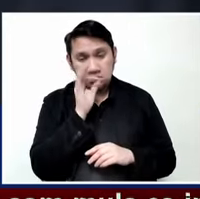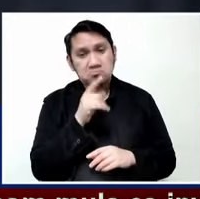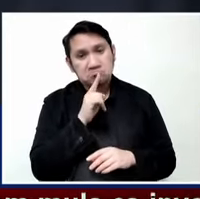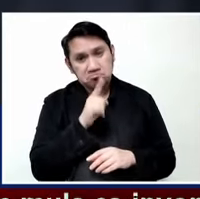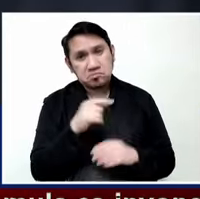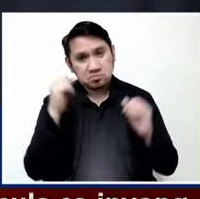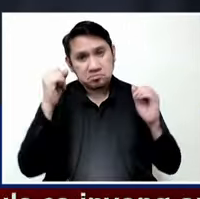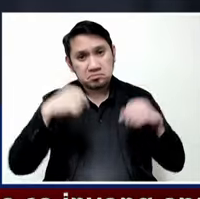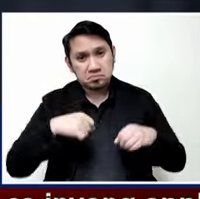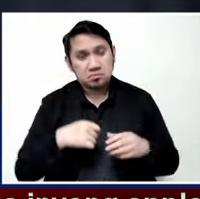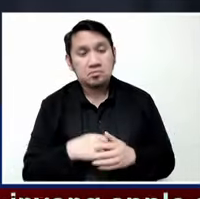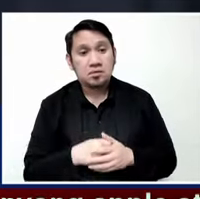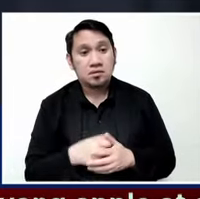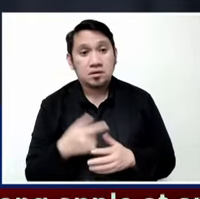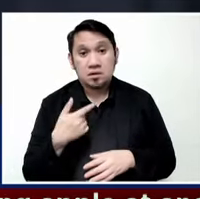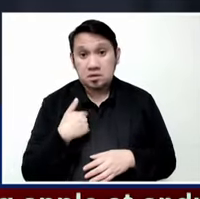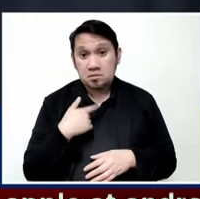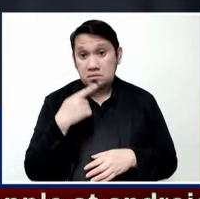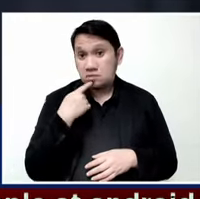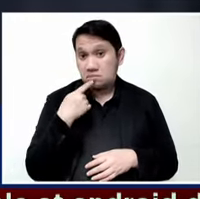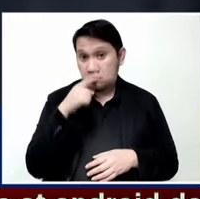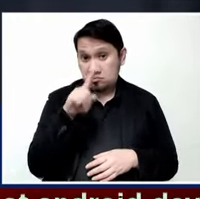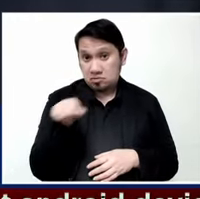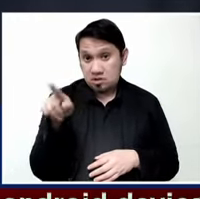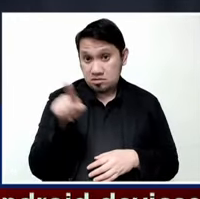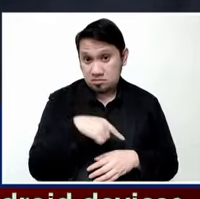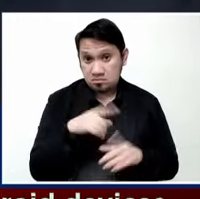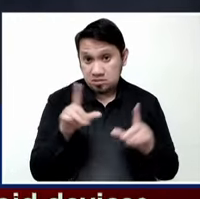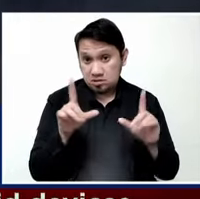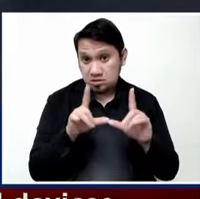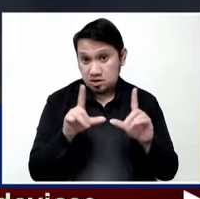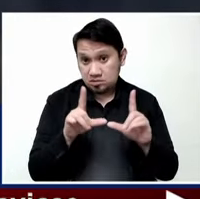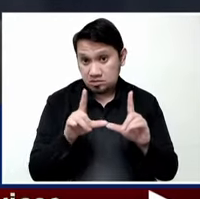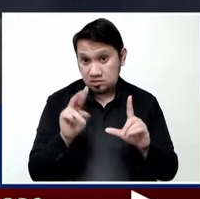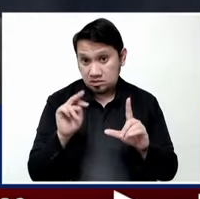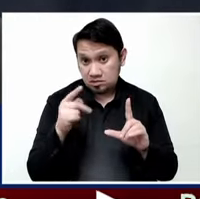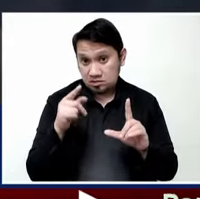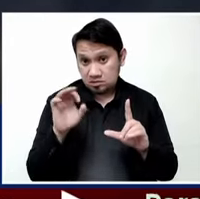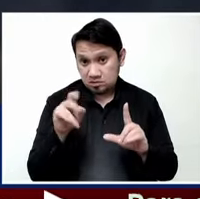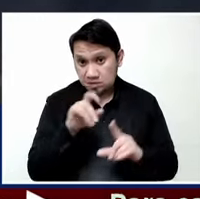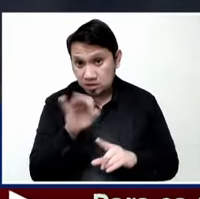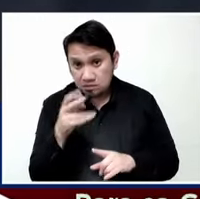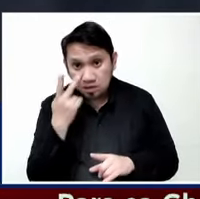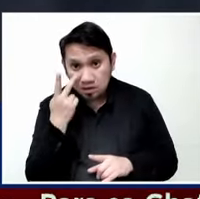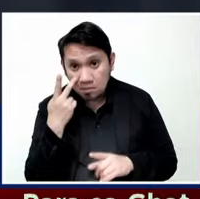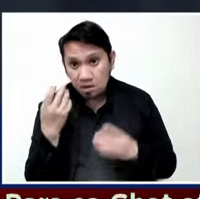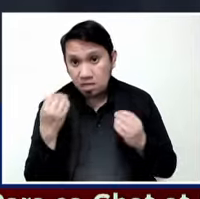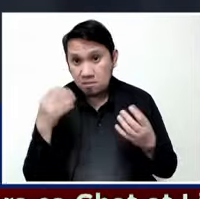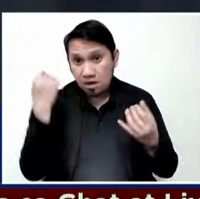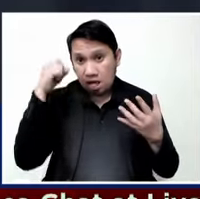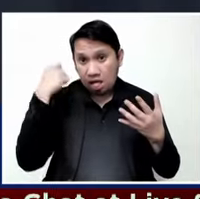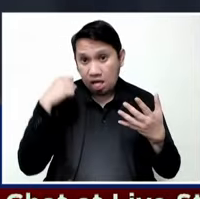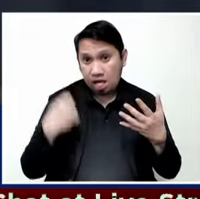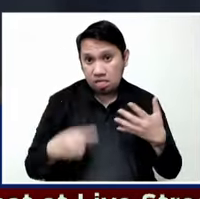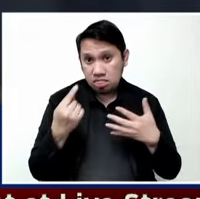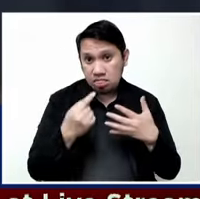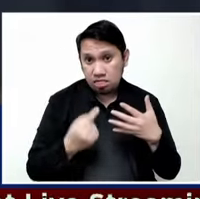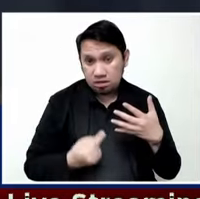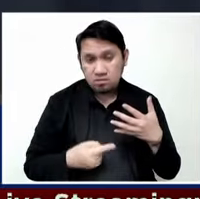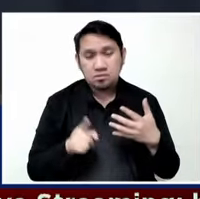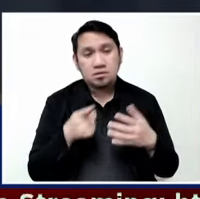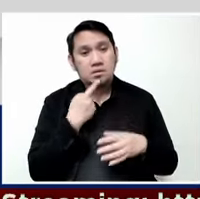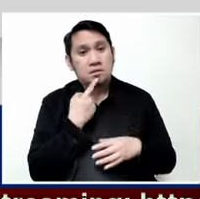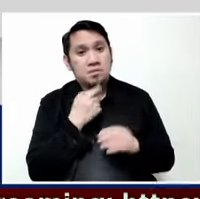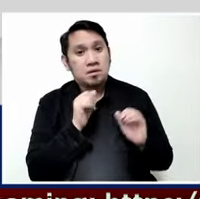sa pagkansela ng franchise ng NGCP kapag nakitaan ng maraming violation. So sabi ng presidente, pwede naman pero